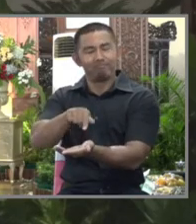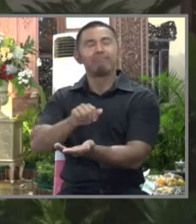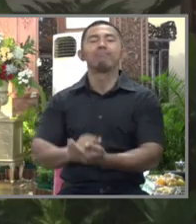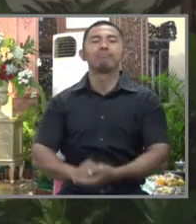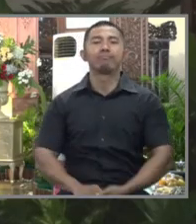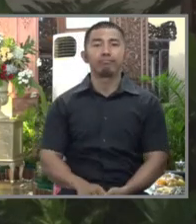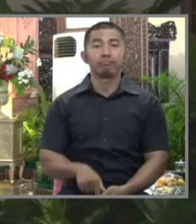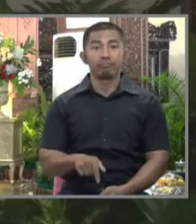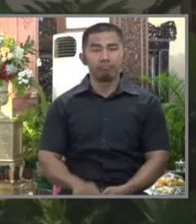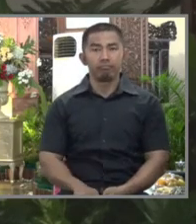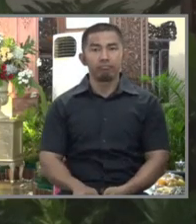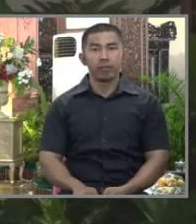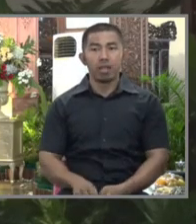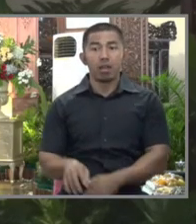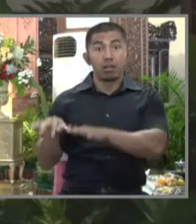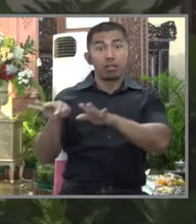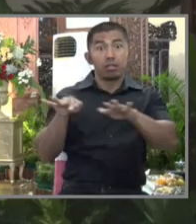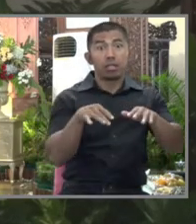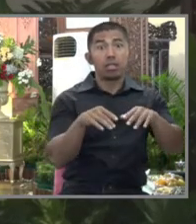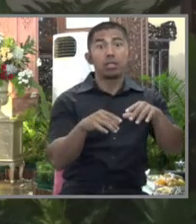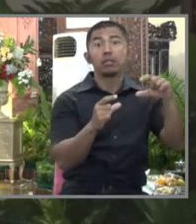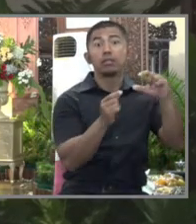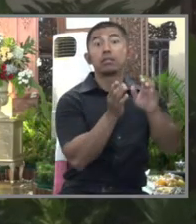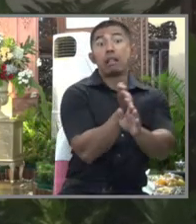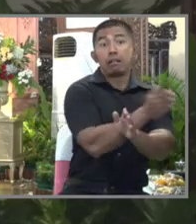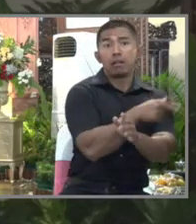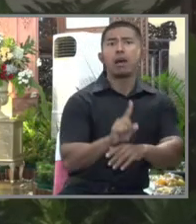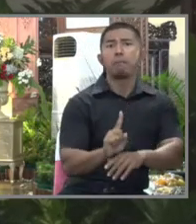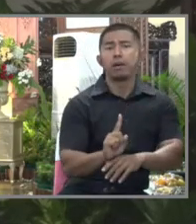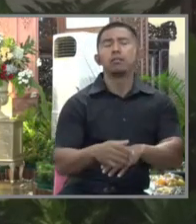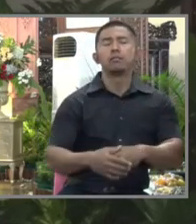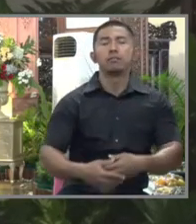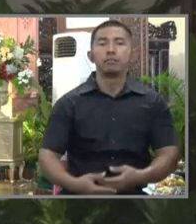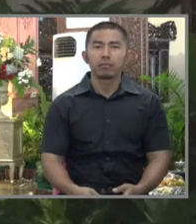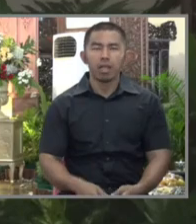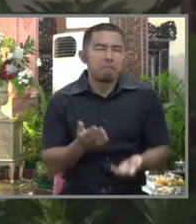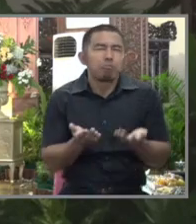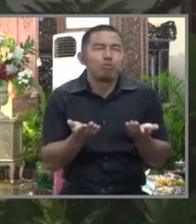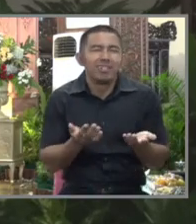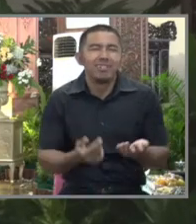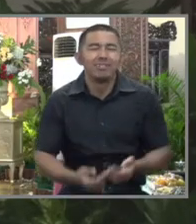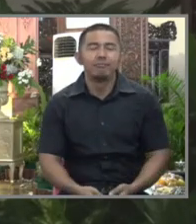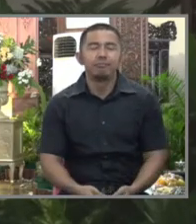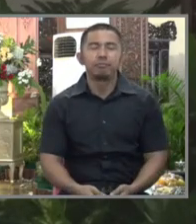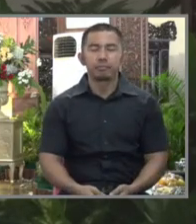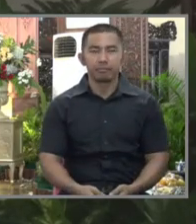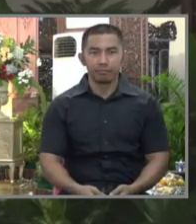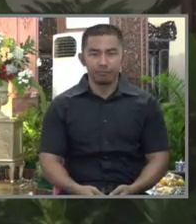Jadi kami persilakan untuk Bapak Ibu sekalian mencicipi serta mungkin